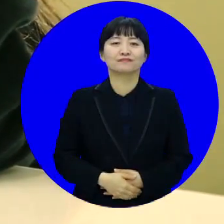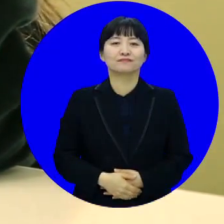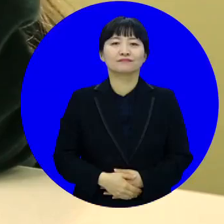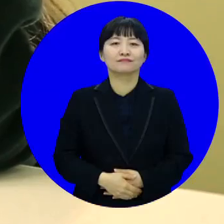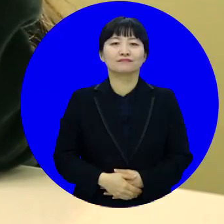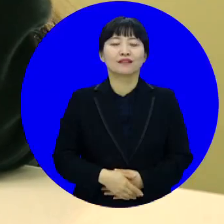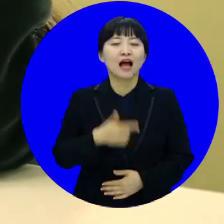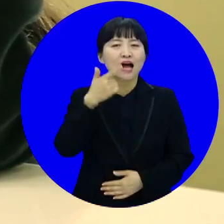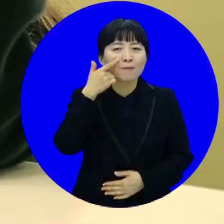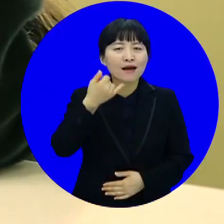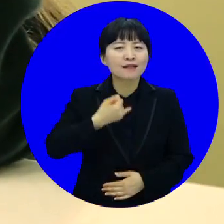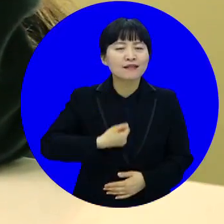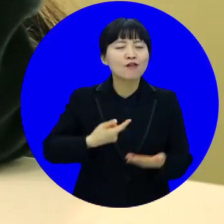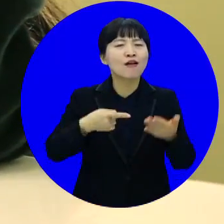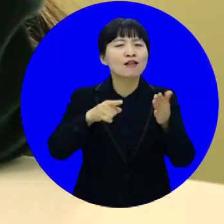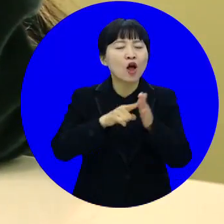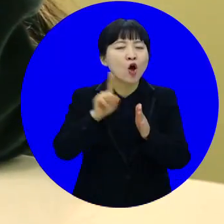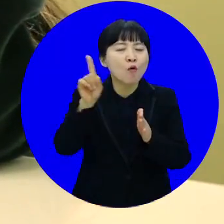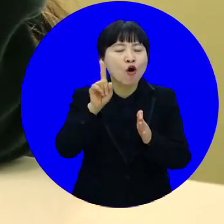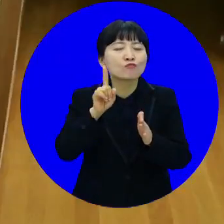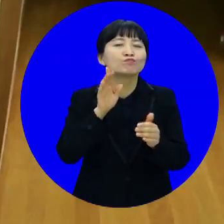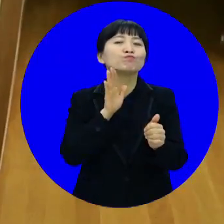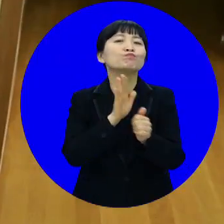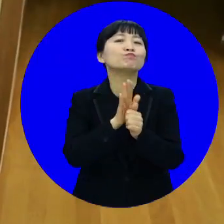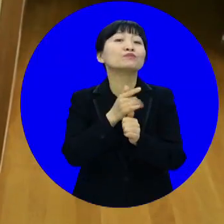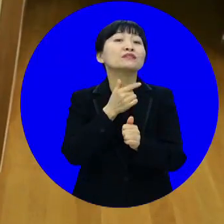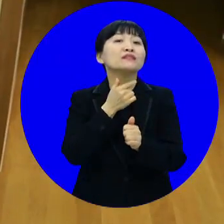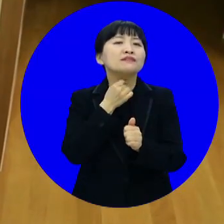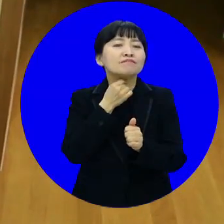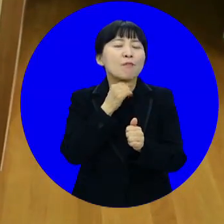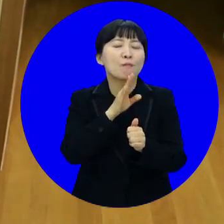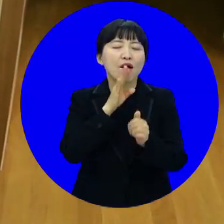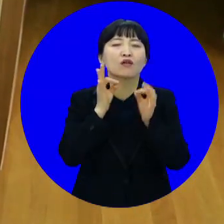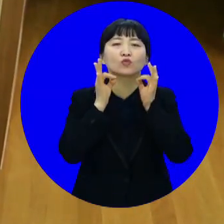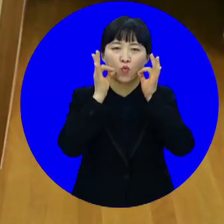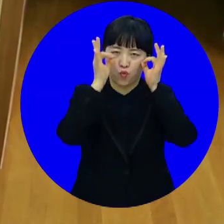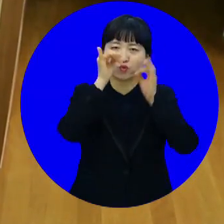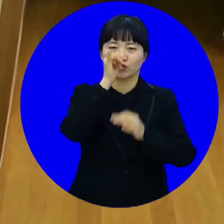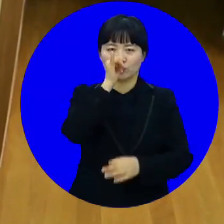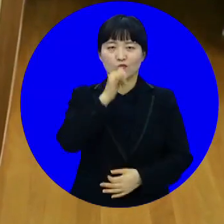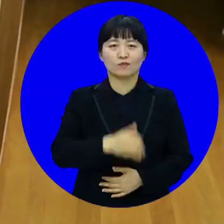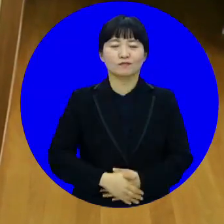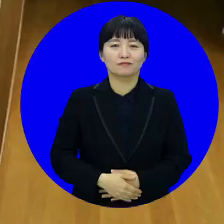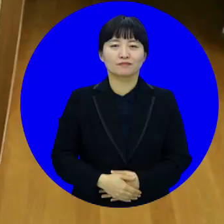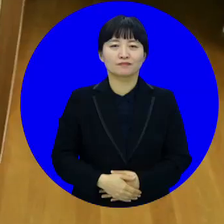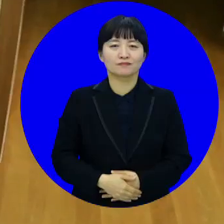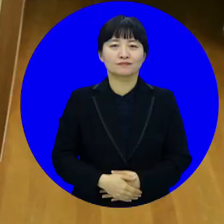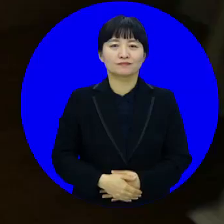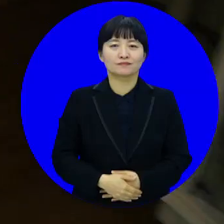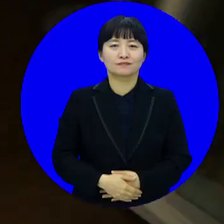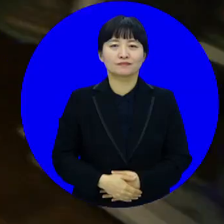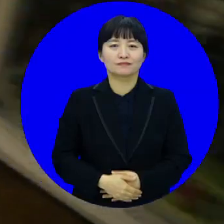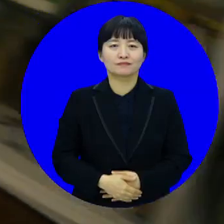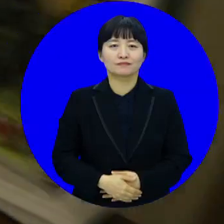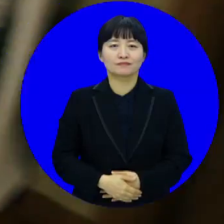그래도 아빠가 그 미나를 위해서 뭘 챙겨주려고 굉장히 많이 노력을 하시네요.